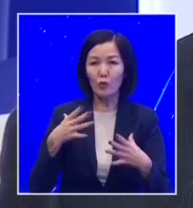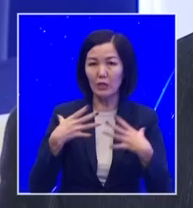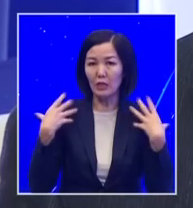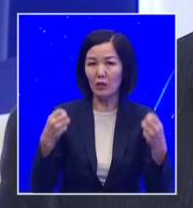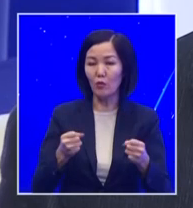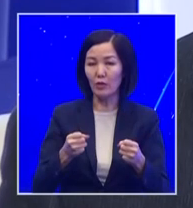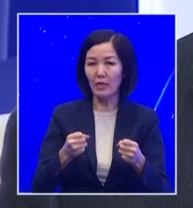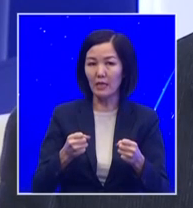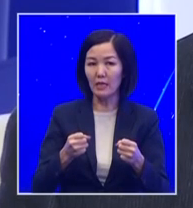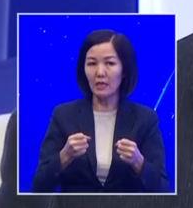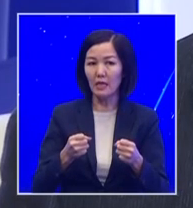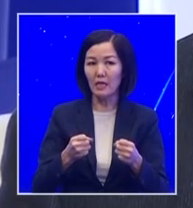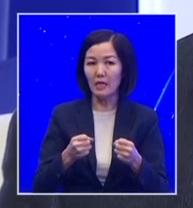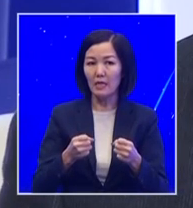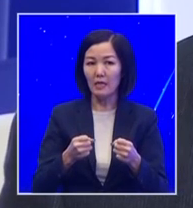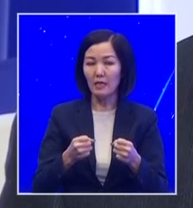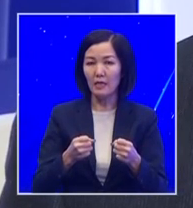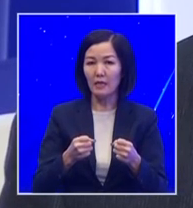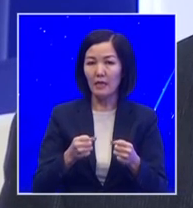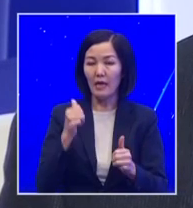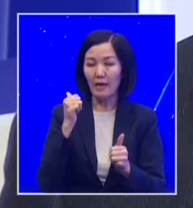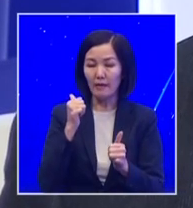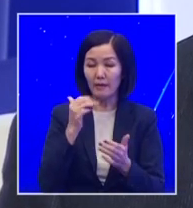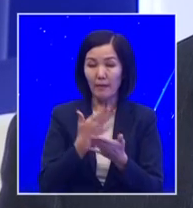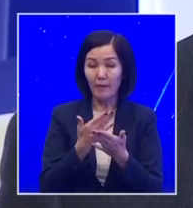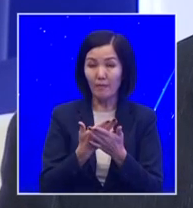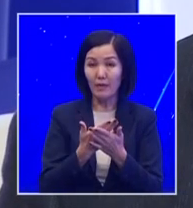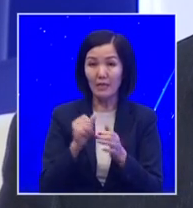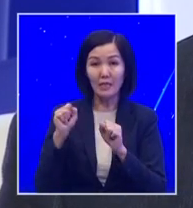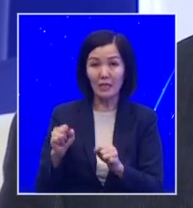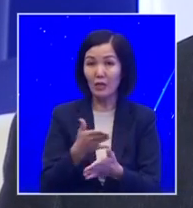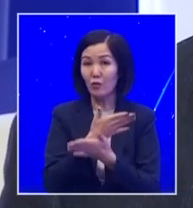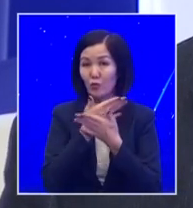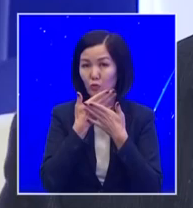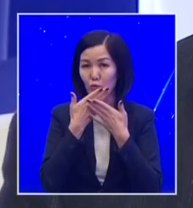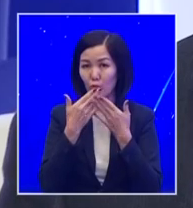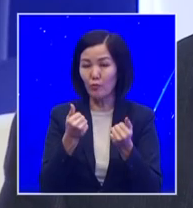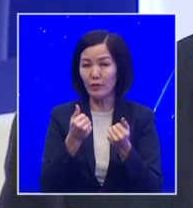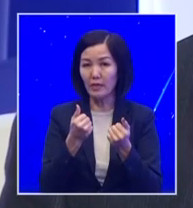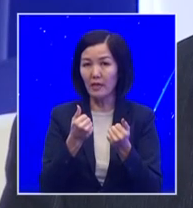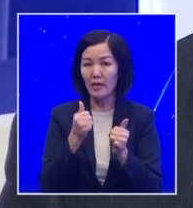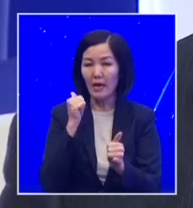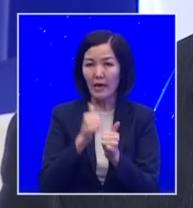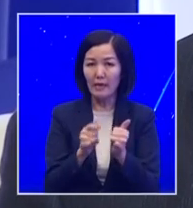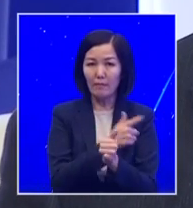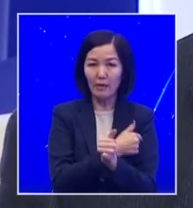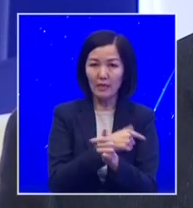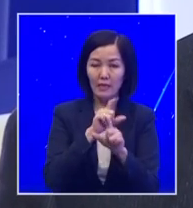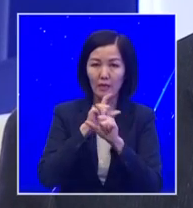тұрғындарының назарына егер сақтандырмаған болсаңыз бана айтып кеттік, бана әр медициналық ұйымда